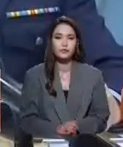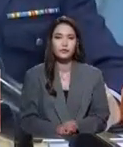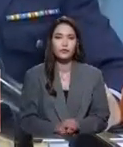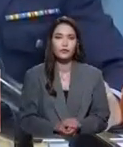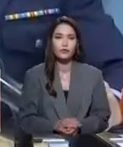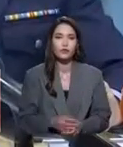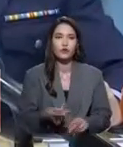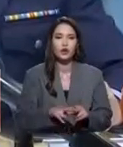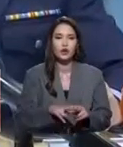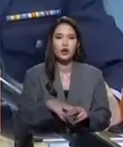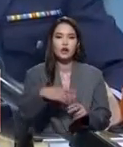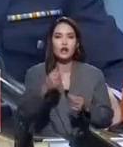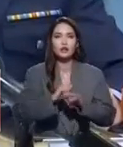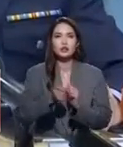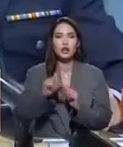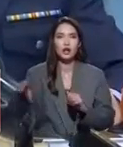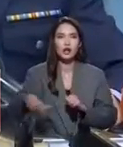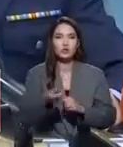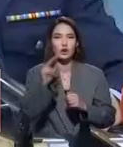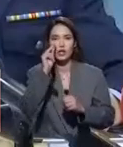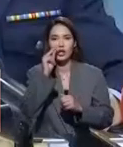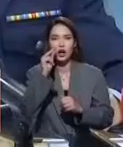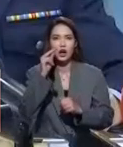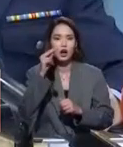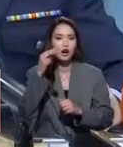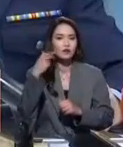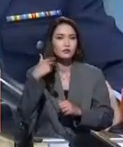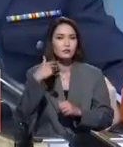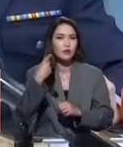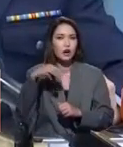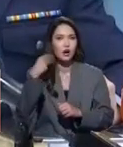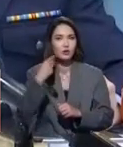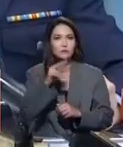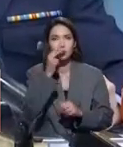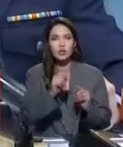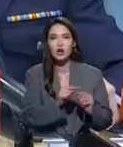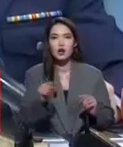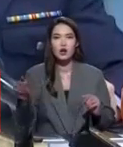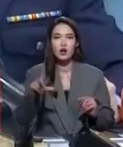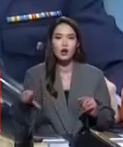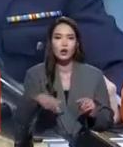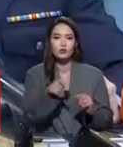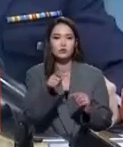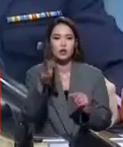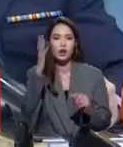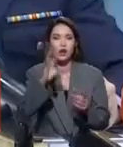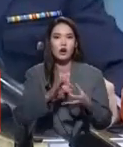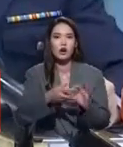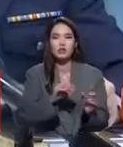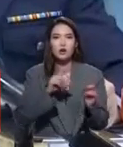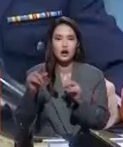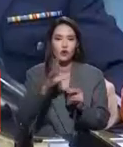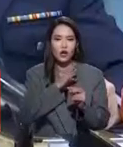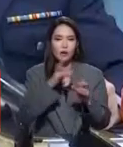Мамандарын айтуы бойынша, жүрде енді ауа райына байланысты, жайын мысалы айтқанда ауа райына байланысты, кейбір адамдар рұқсат